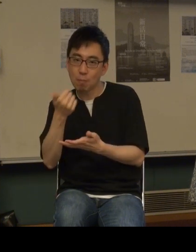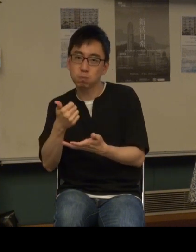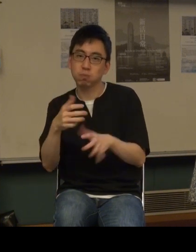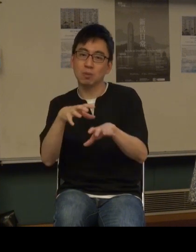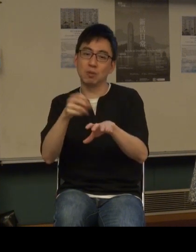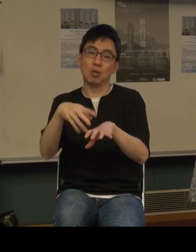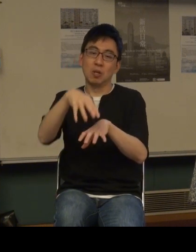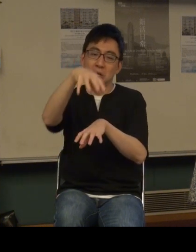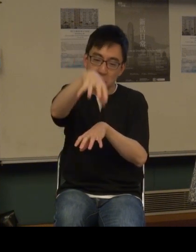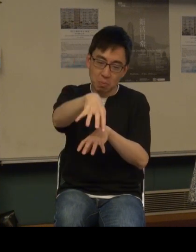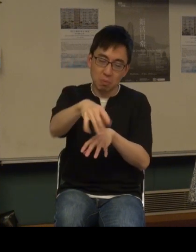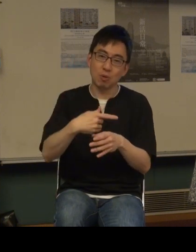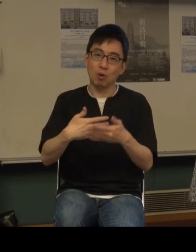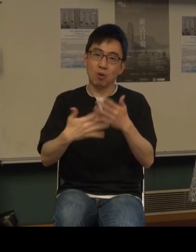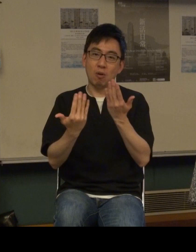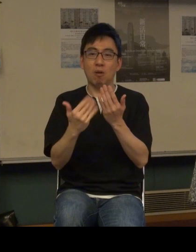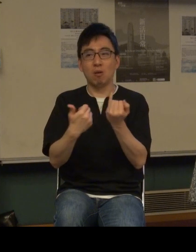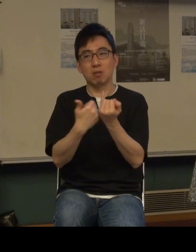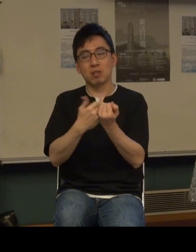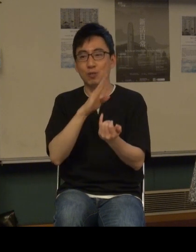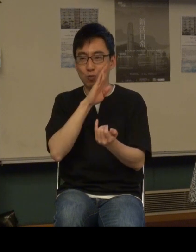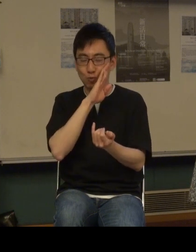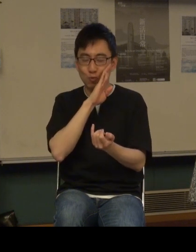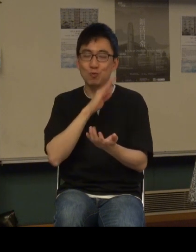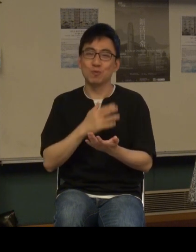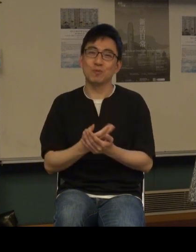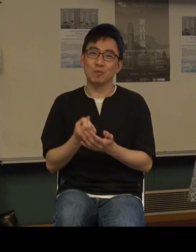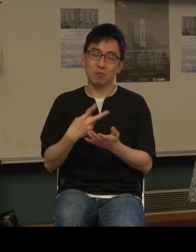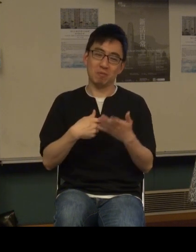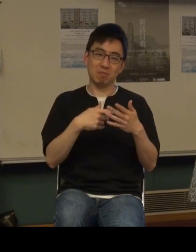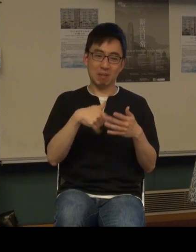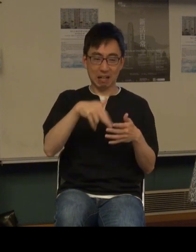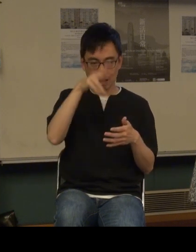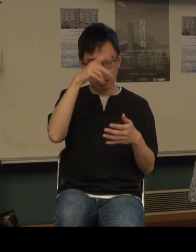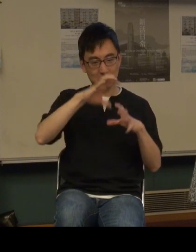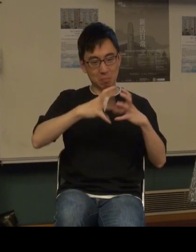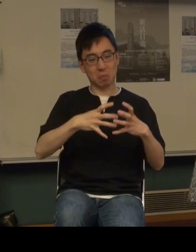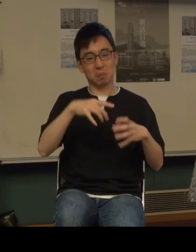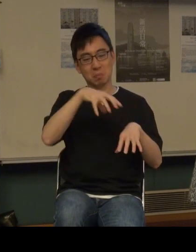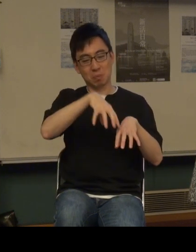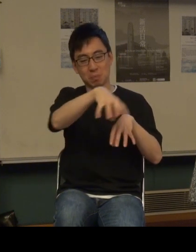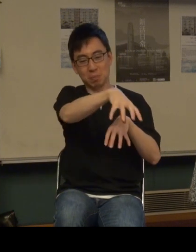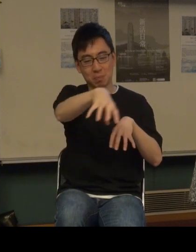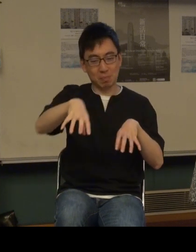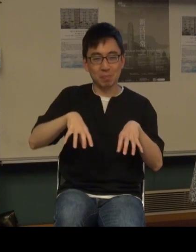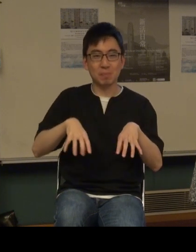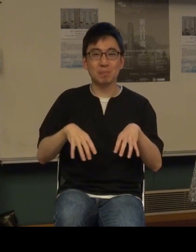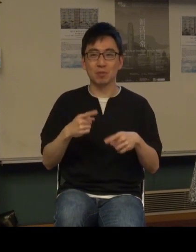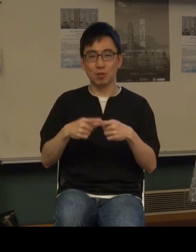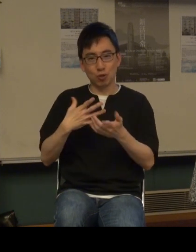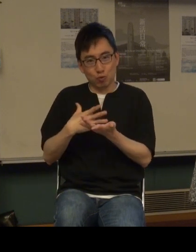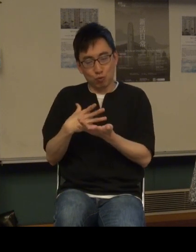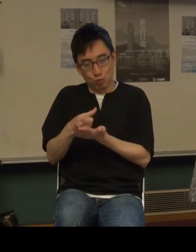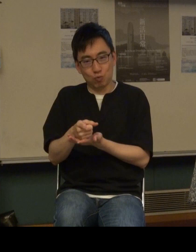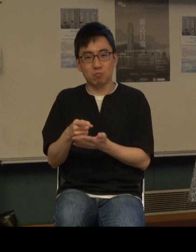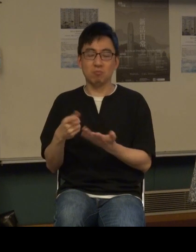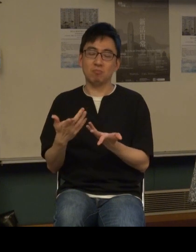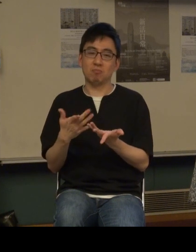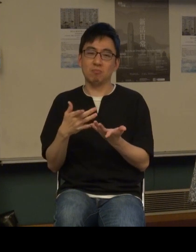呢一座就係學生嘅宿舍，呢一座就係行政嘅部門，咁呢一座咧就係學校嘅上堂嘅地